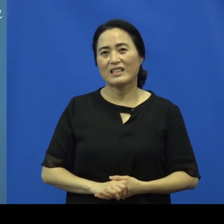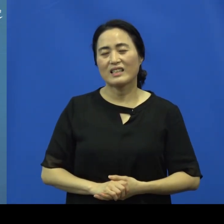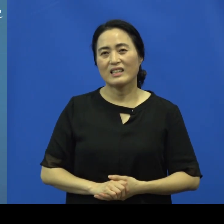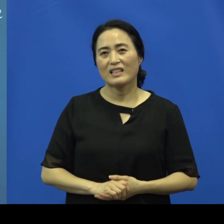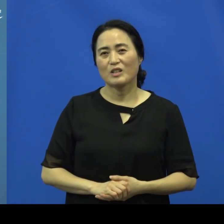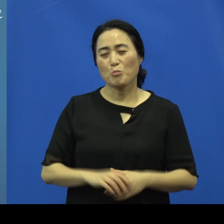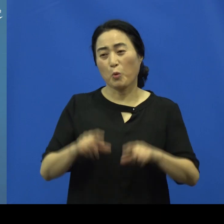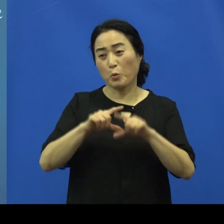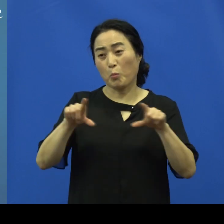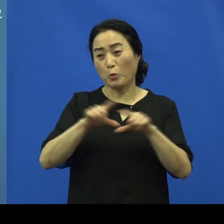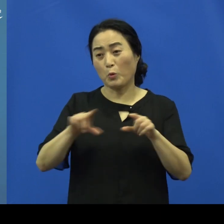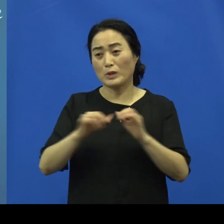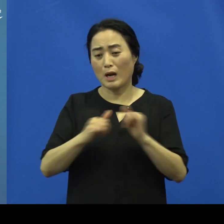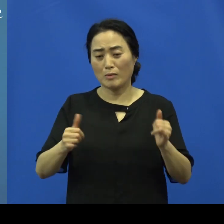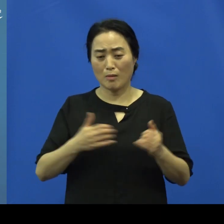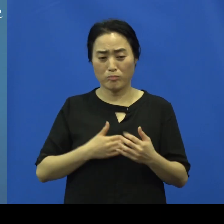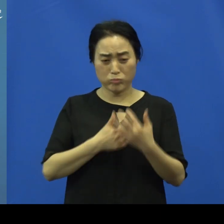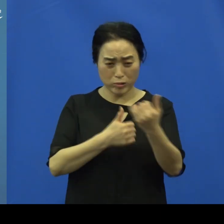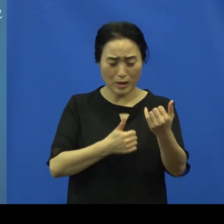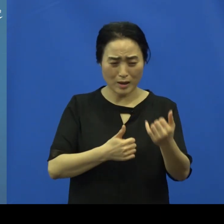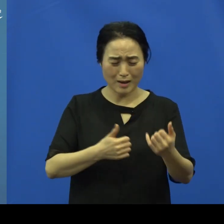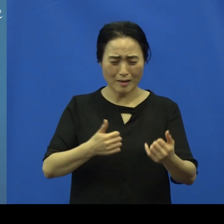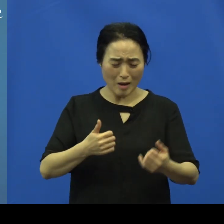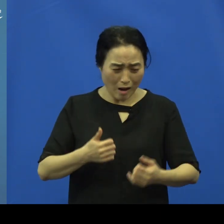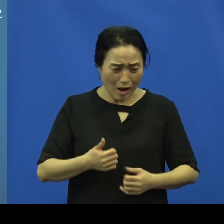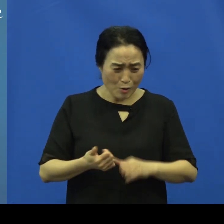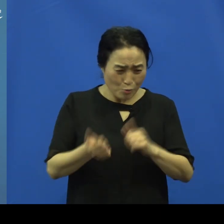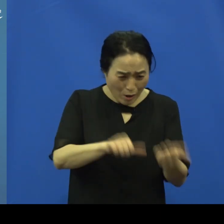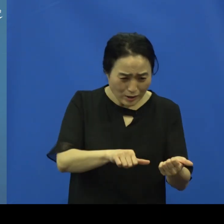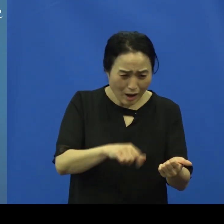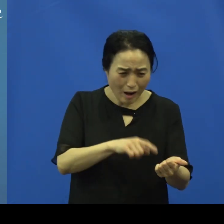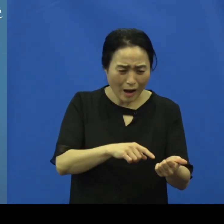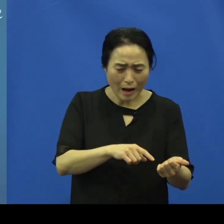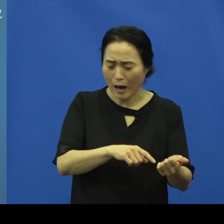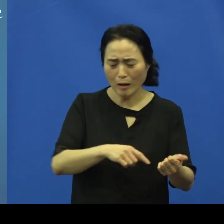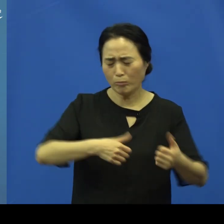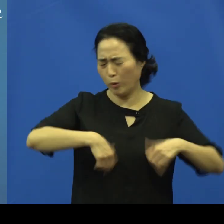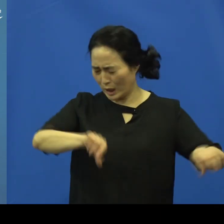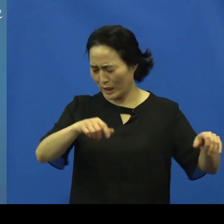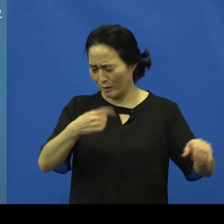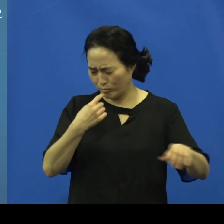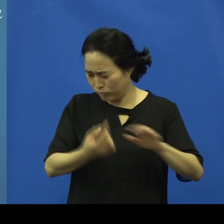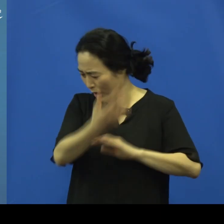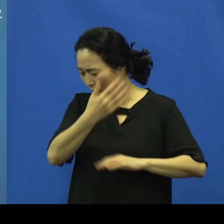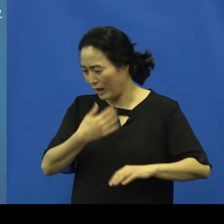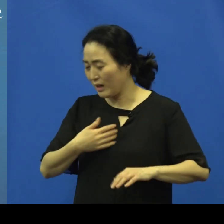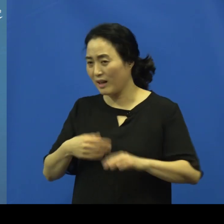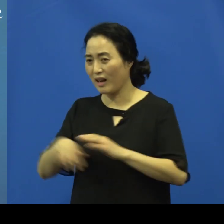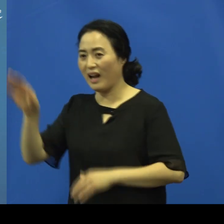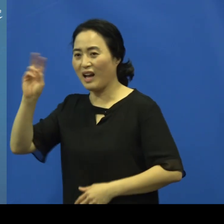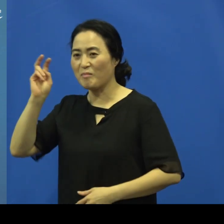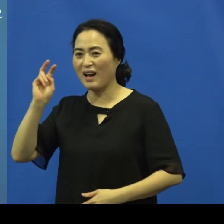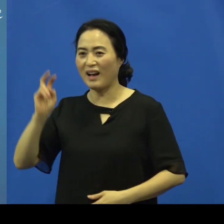대부분의 사람들. 빨리 장례 치르라고 그럴 거예요. 근데